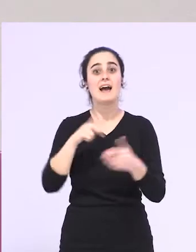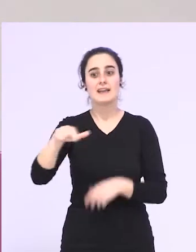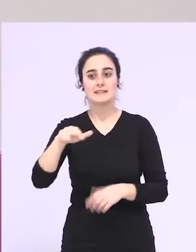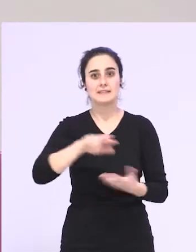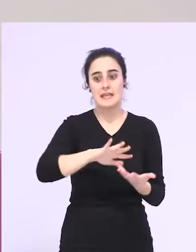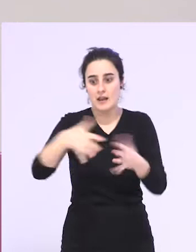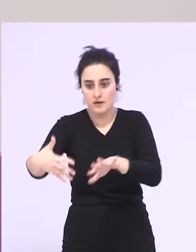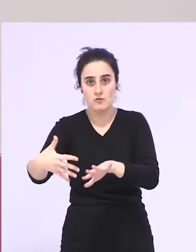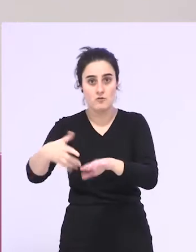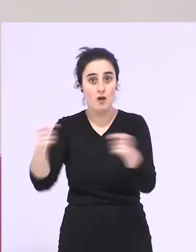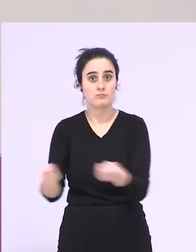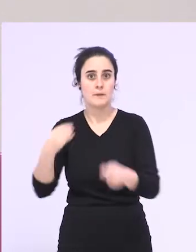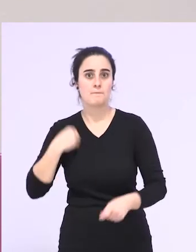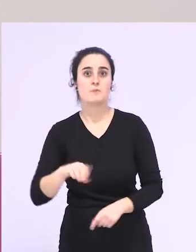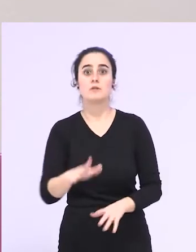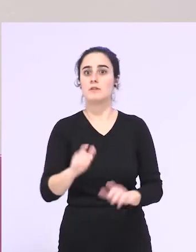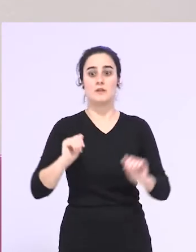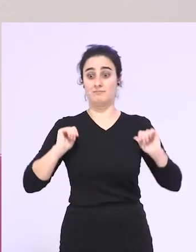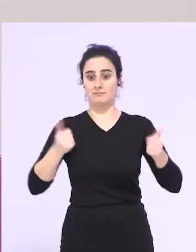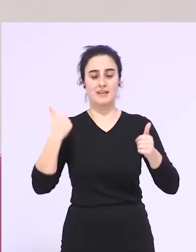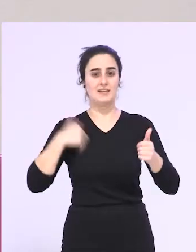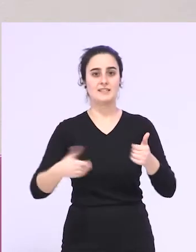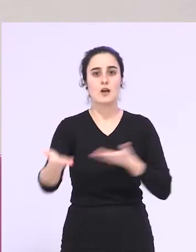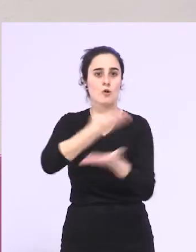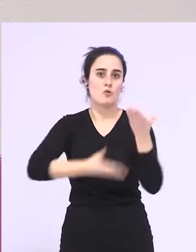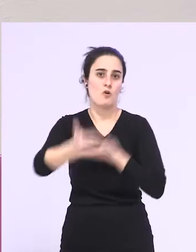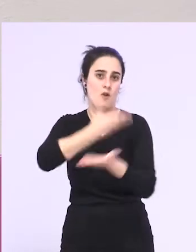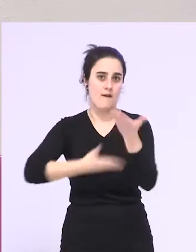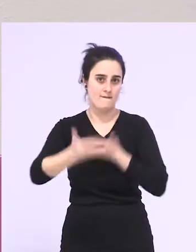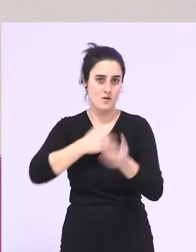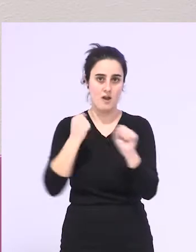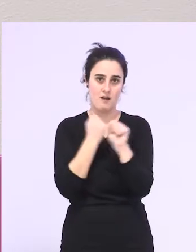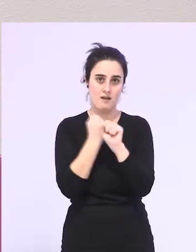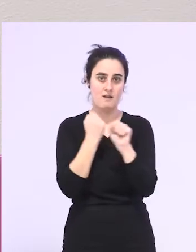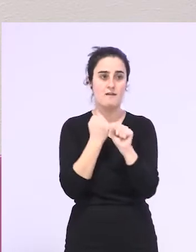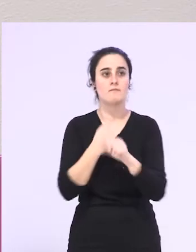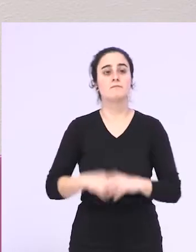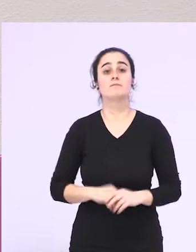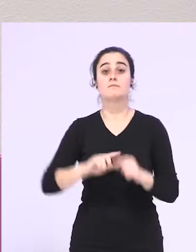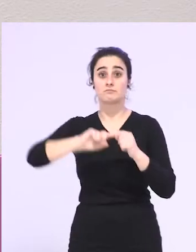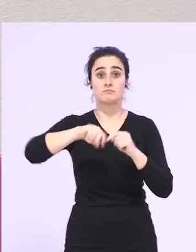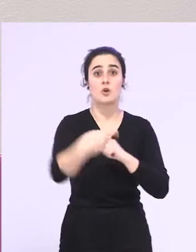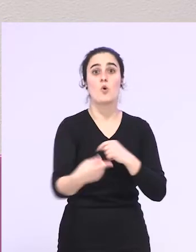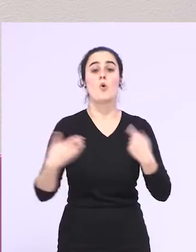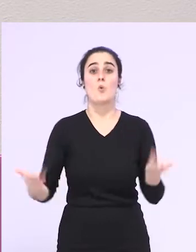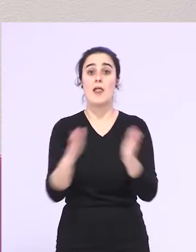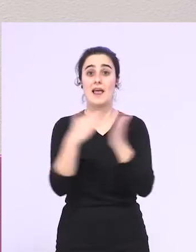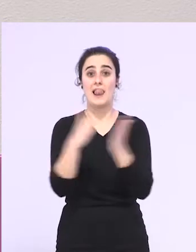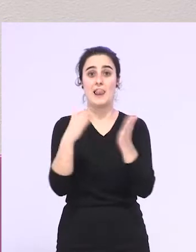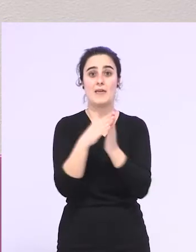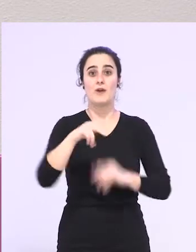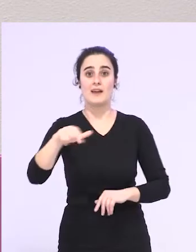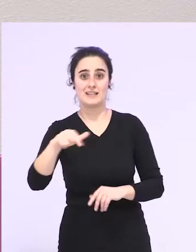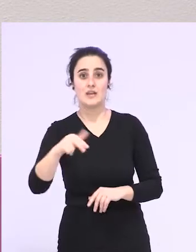orduan hasieratikan lehenbiziko aldiz elkarlan bat planteatu zen. Eta horren ondorio da, liburuaren gaztelerazko bersioa,